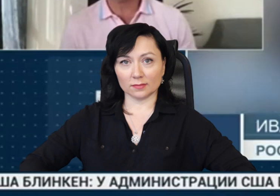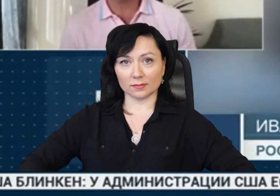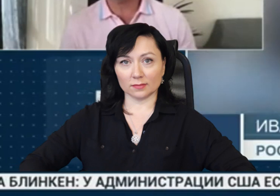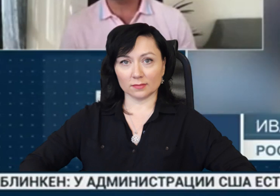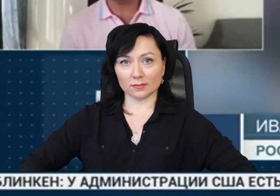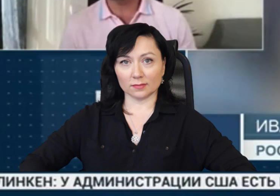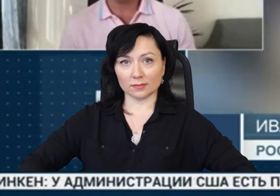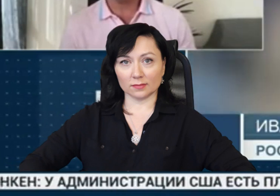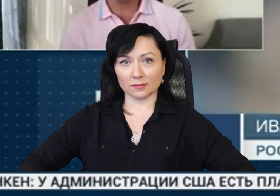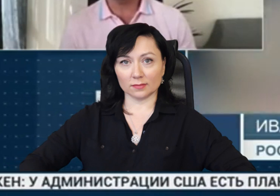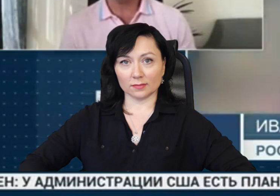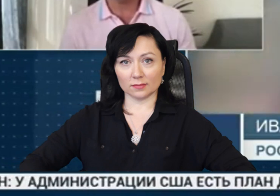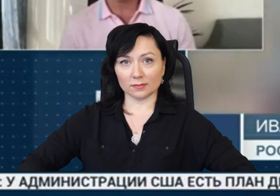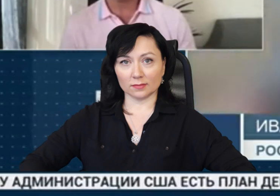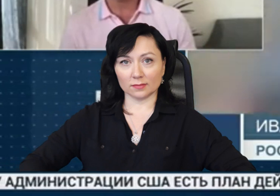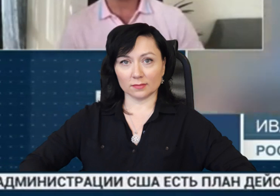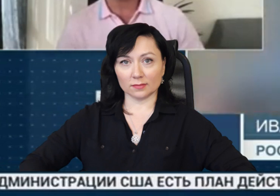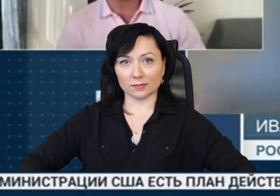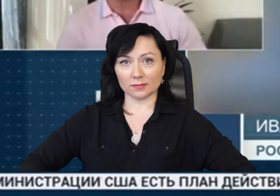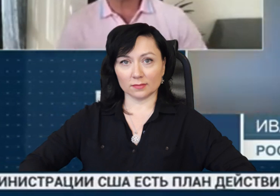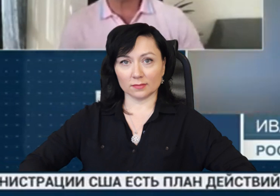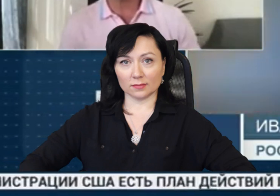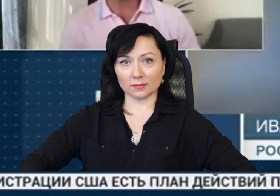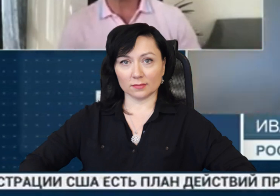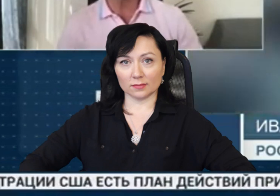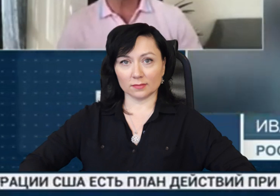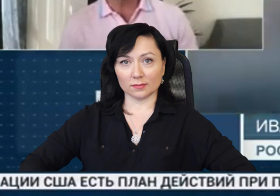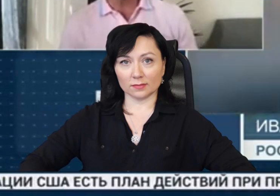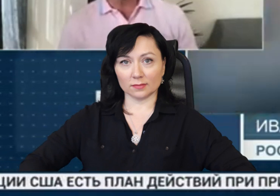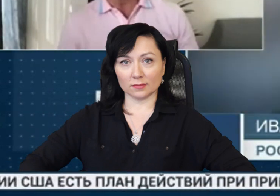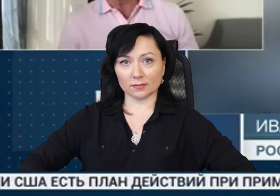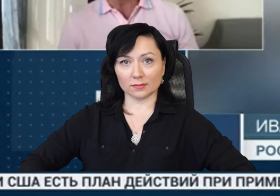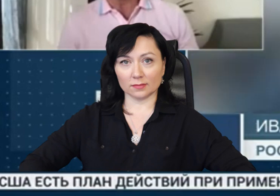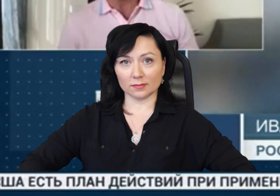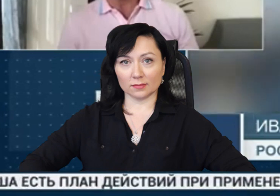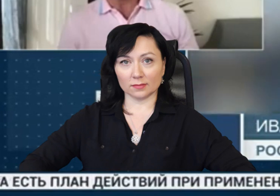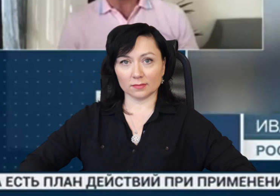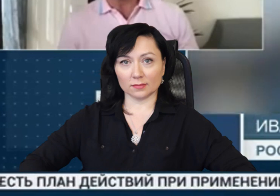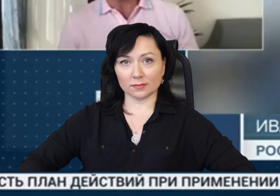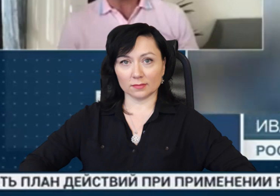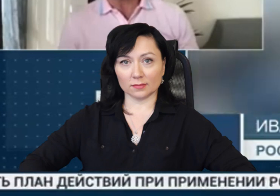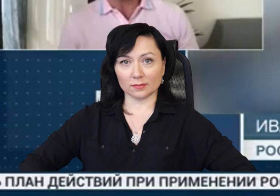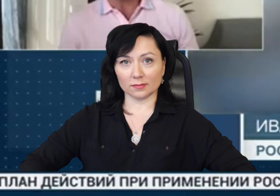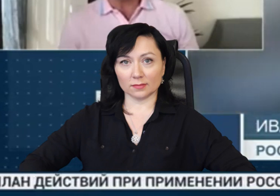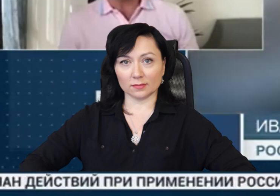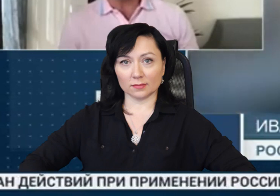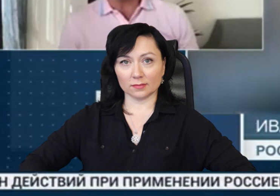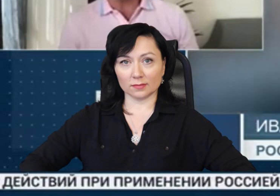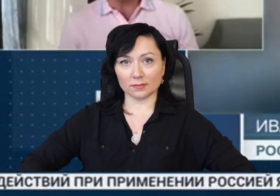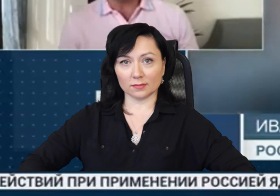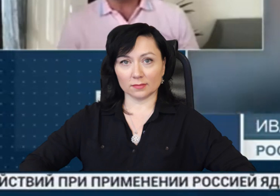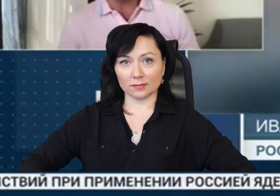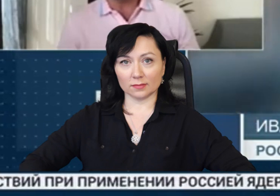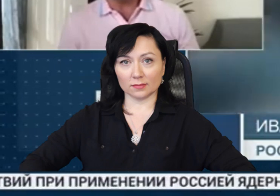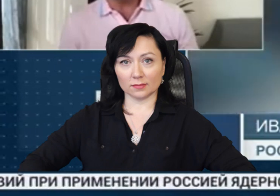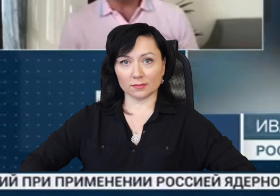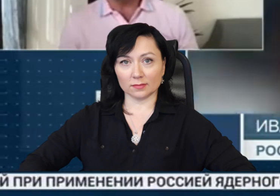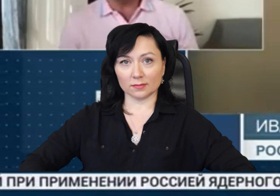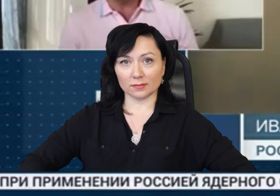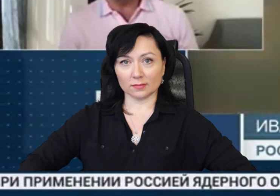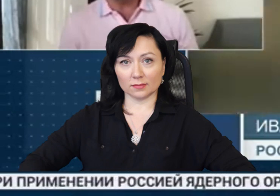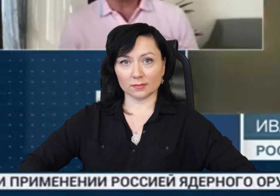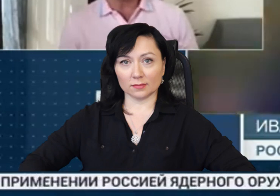собеседование с офицером погранслужбы К сожалению уже бывали хотя пока что и единичные случаи когда